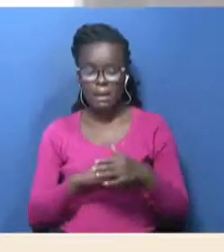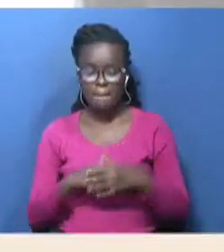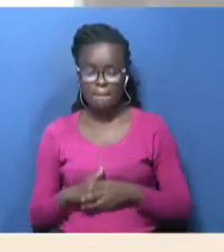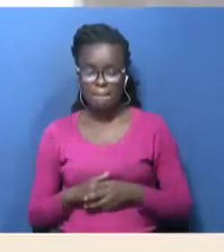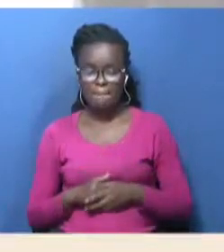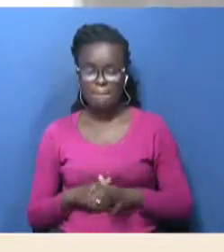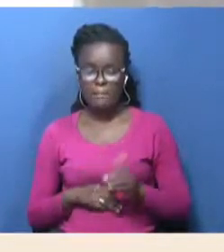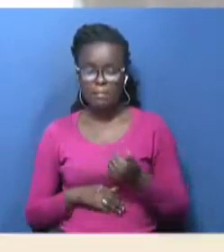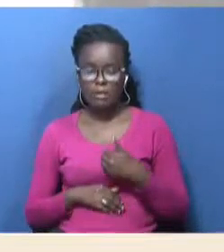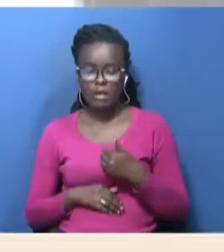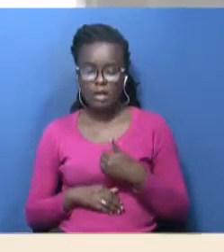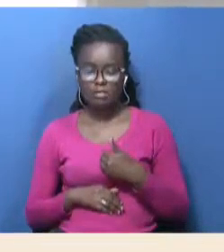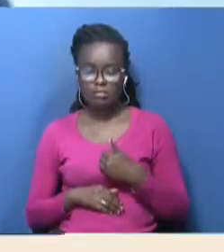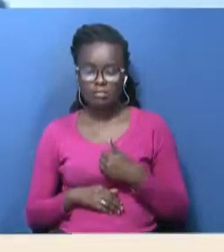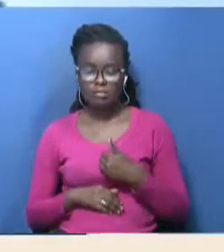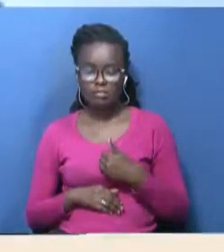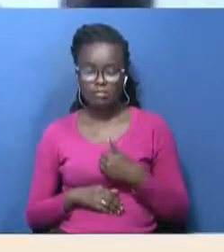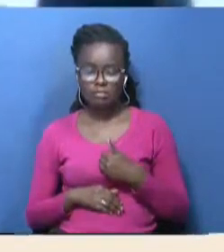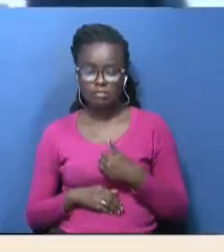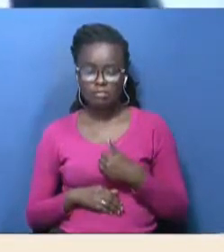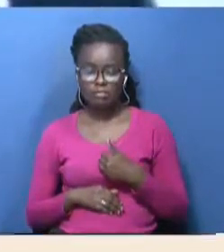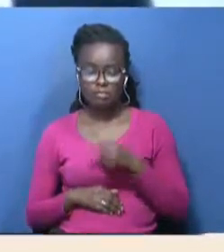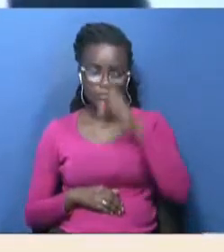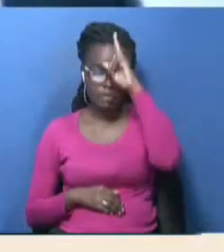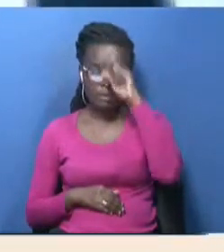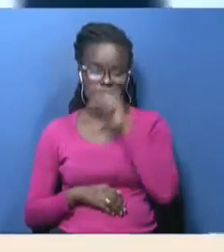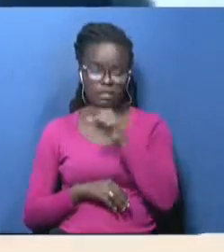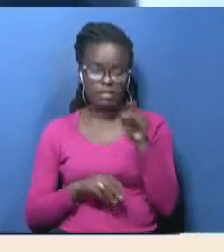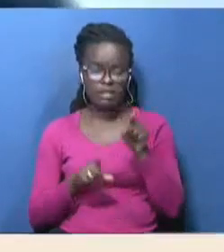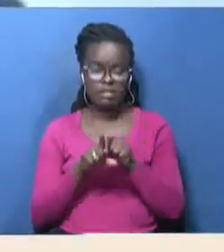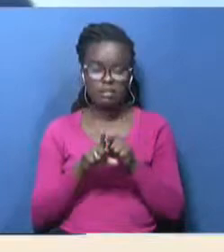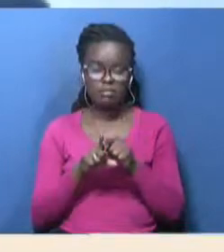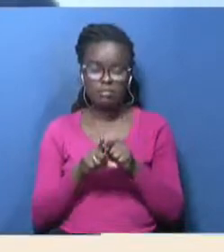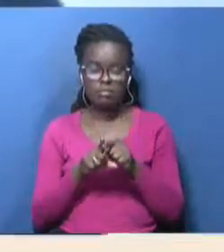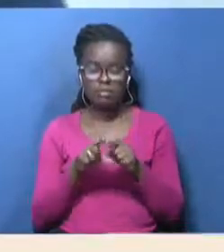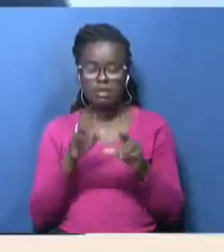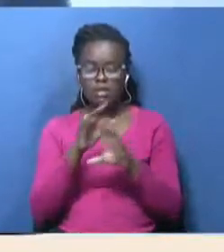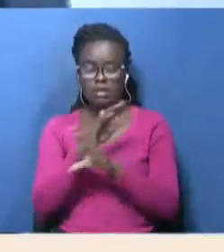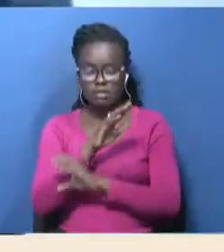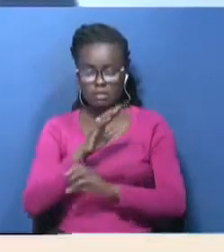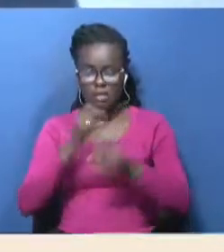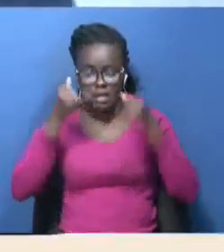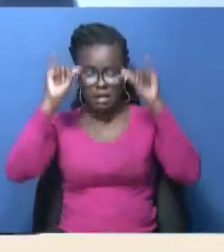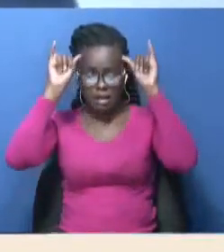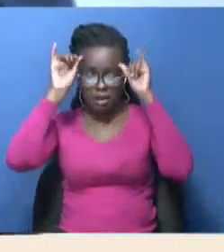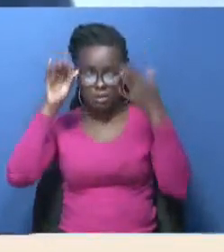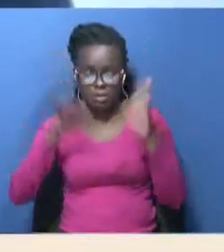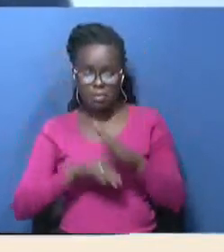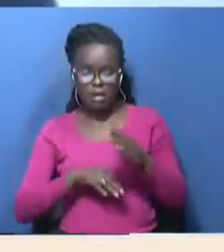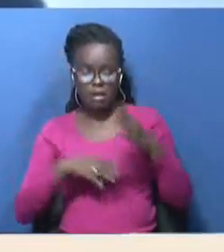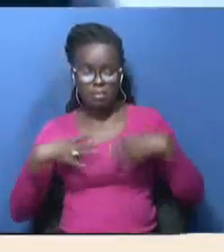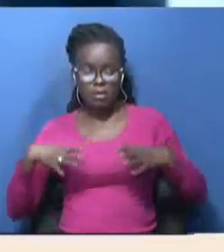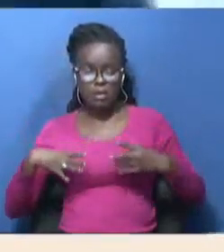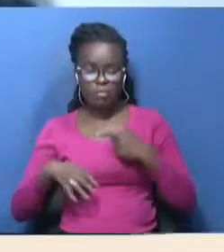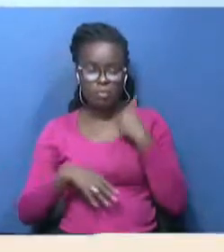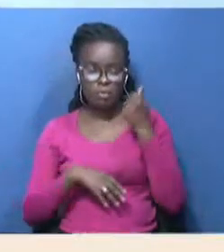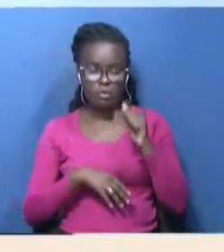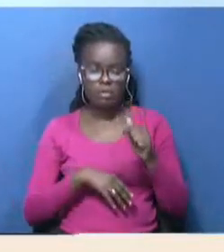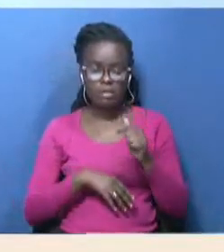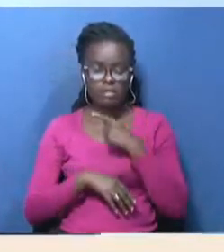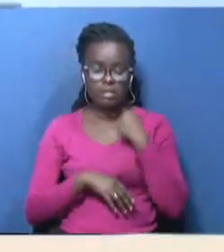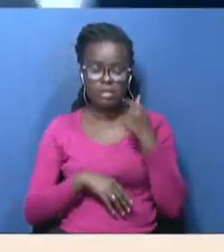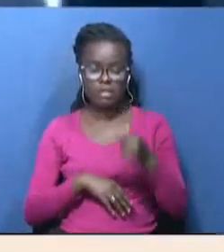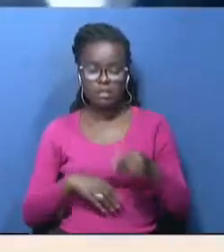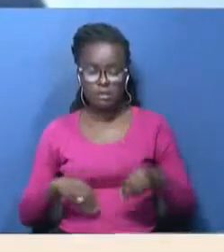Tuko na intelligence hapa, so besides hata kuongea tu ng'ombe peke yake kusema irudi, wale walifanya kitendo hiyo ya unyama kuwa